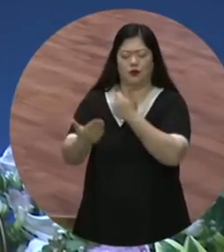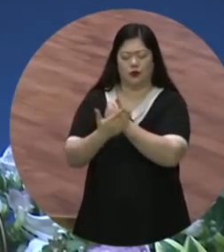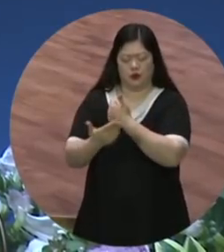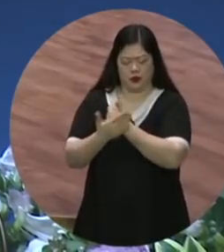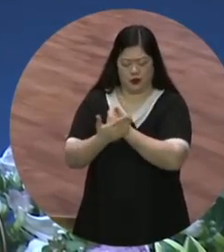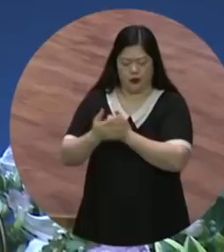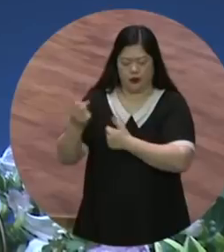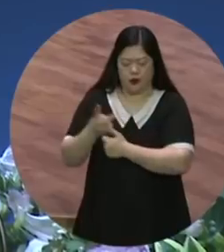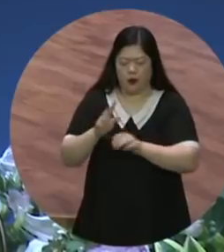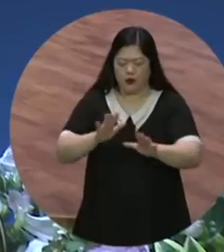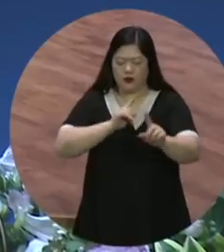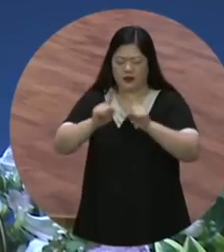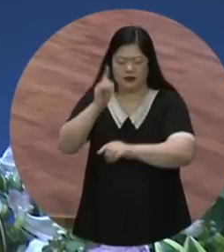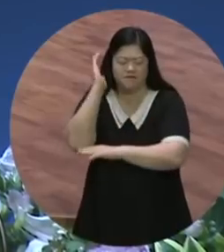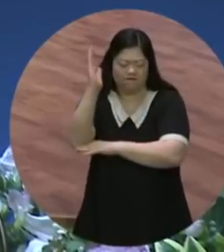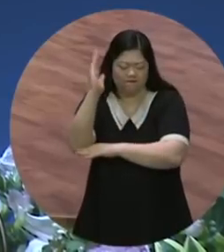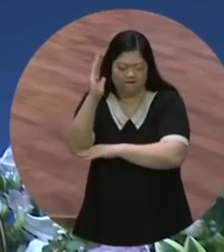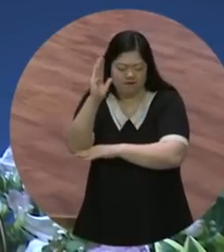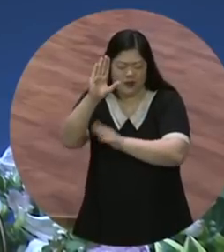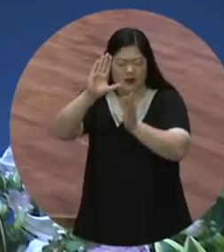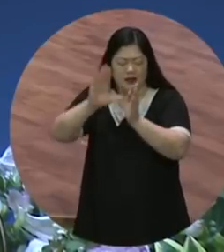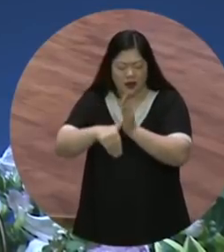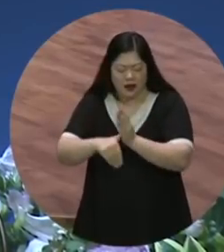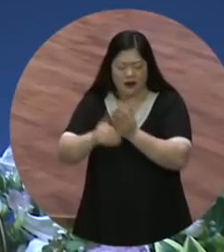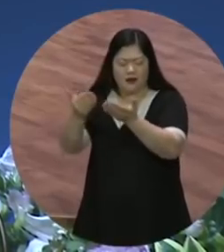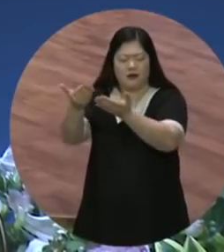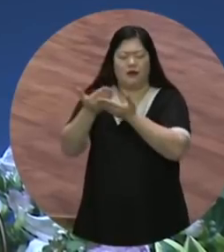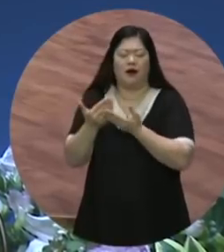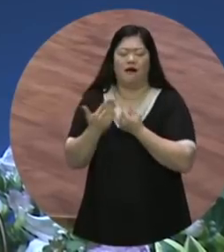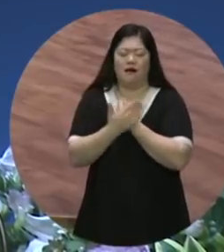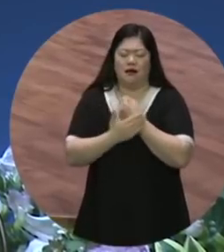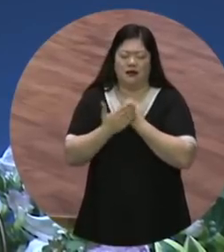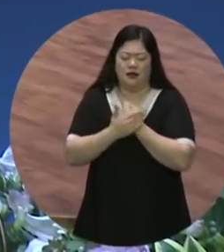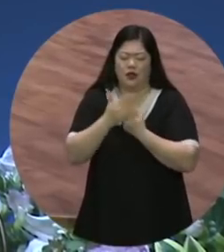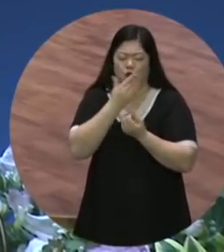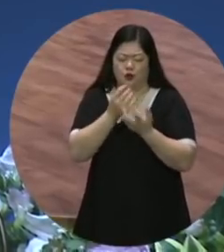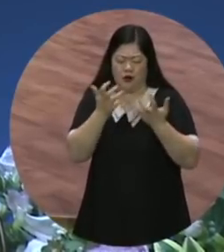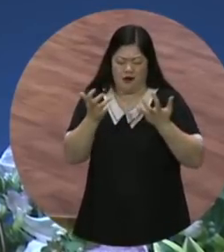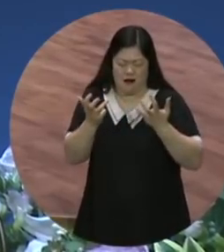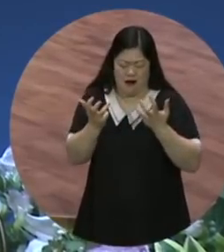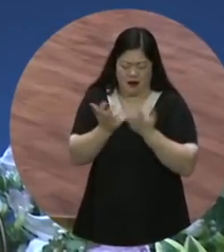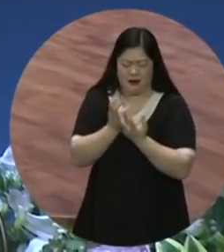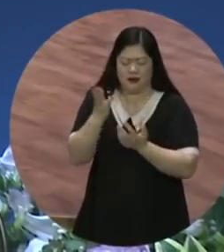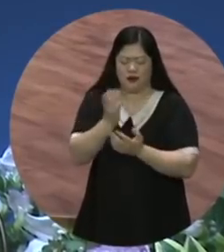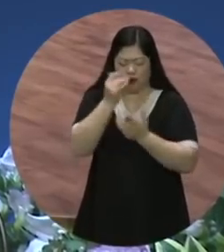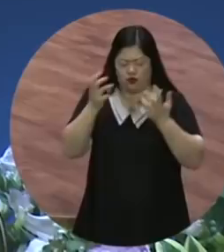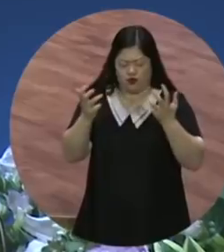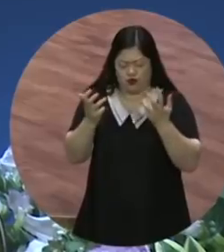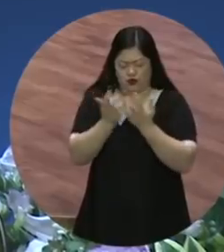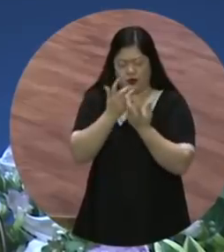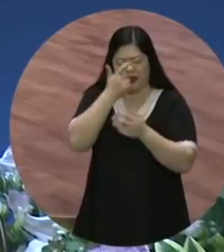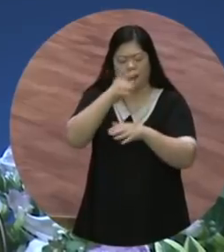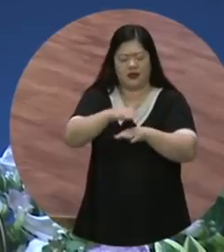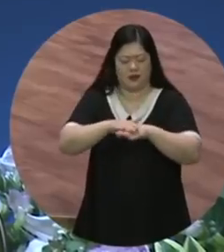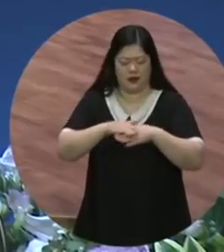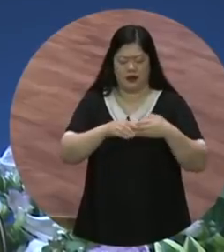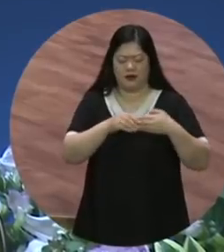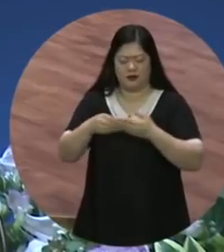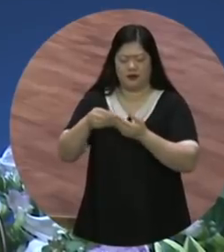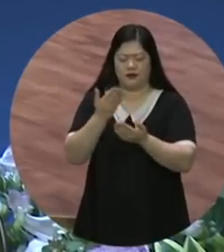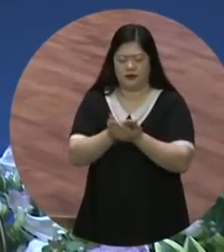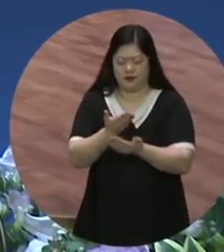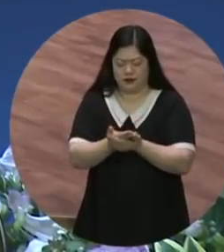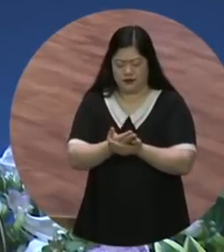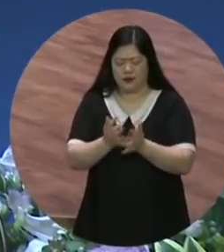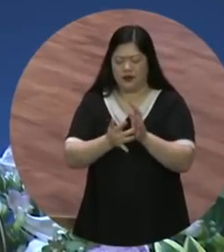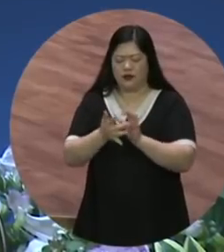말씀을 통해 하늘의 신령한 축복과 은혜가 넘치는 성령 충만한 예배가 되게 하여 주옵소서.